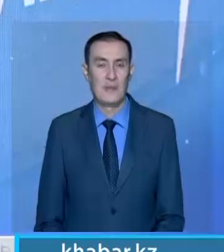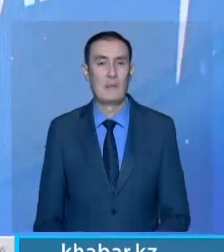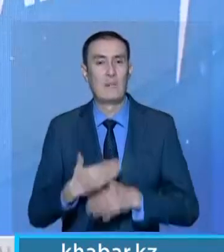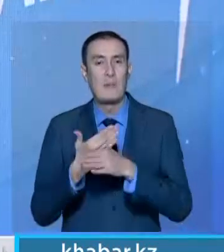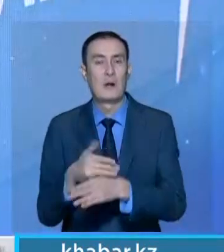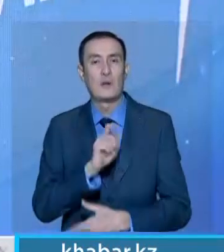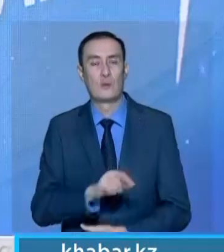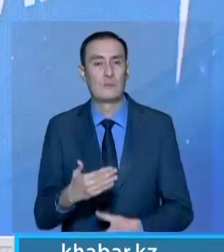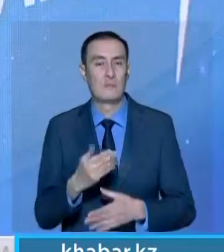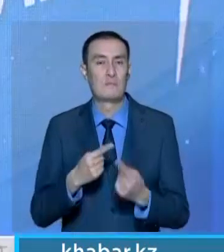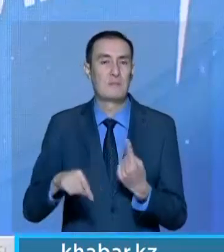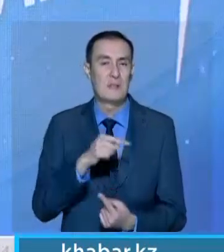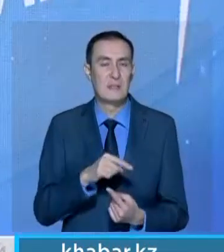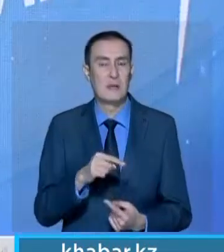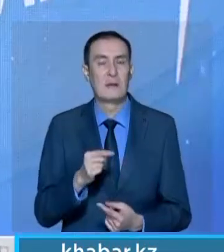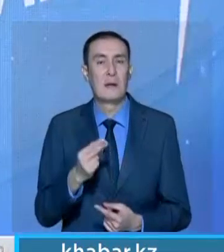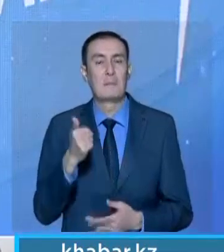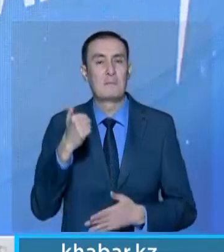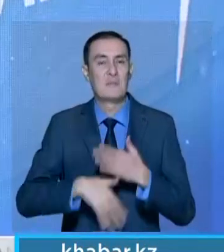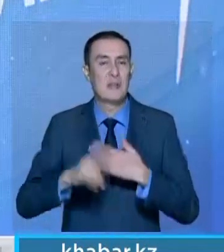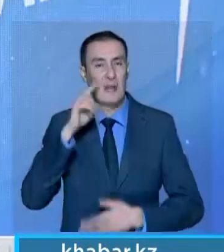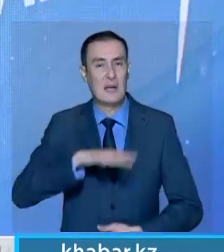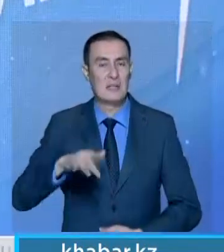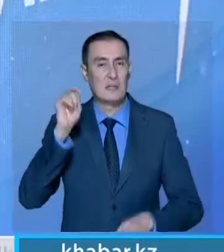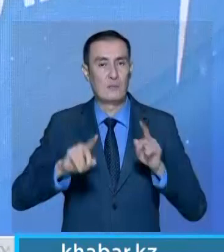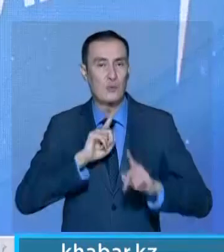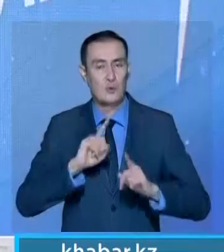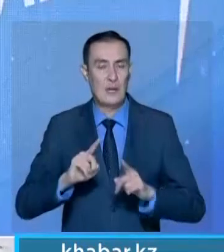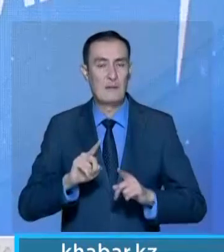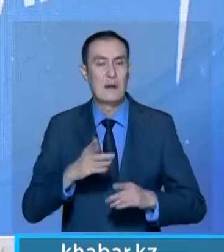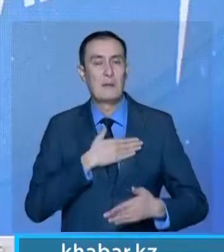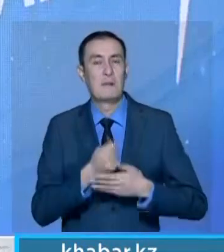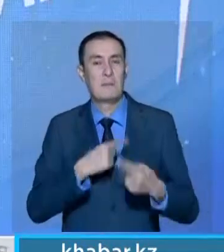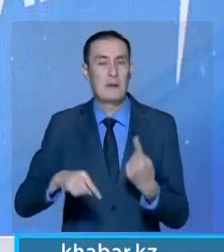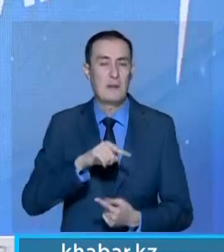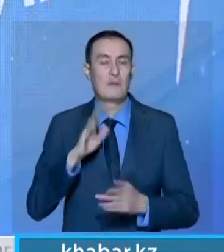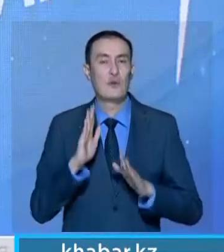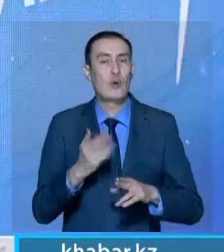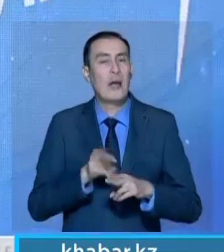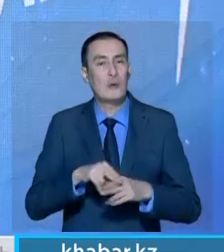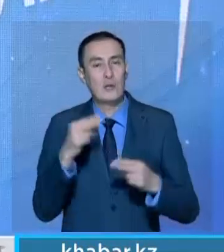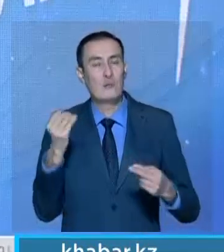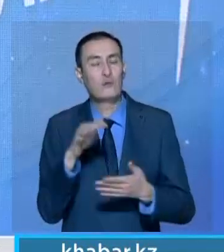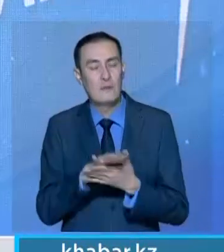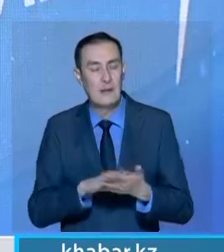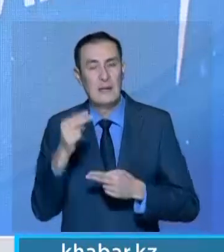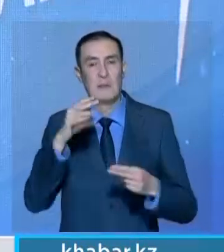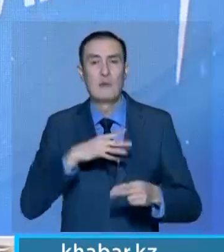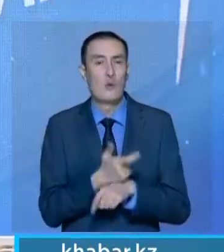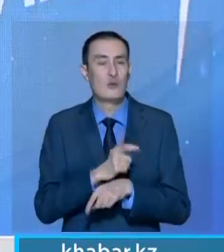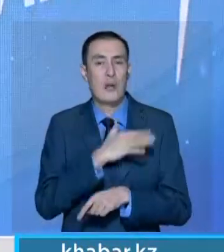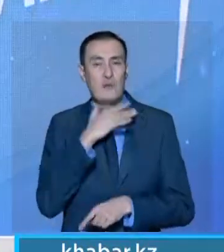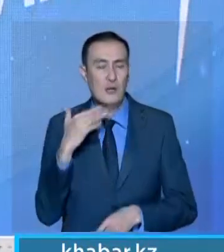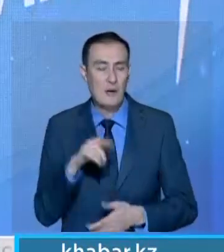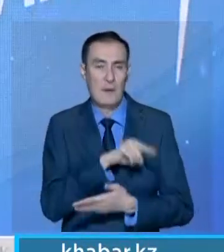Помогать людям с помощью бизнеса на первом центральноазиатском курултае социальных предпринимателей обсудили не только эту тему. Повестка была весьма